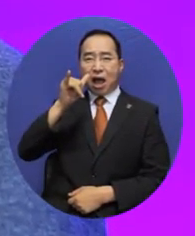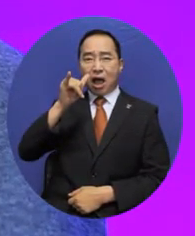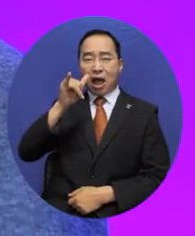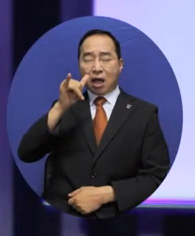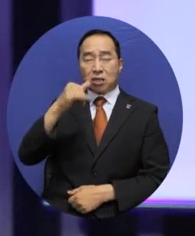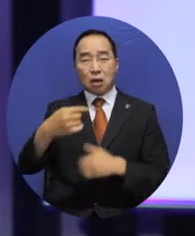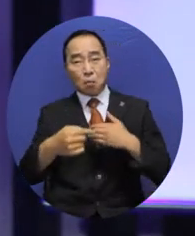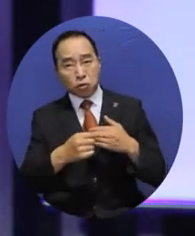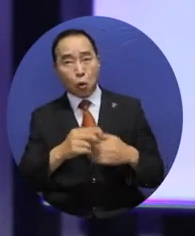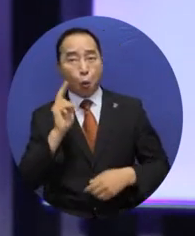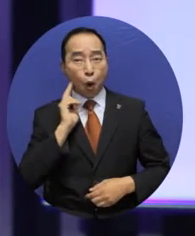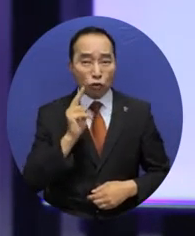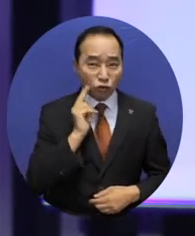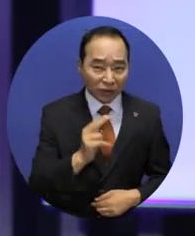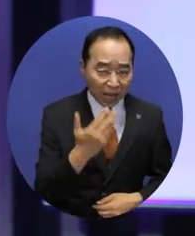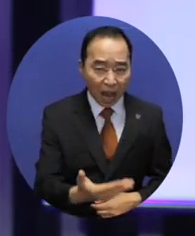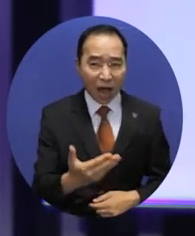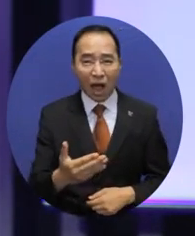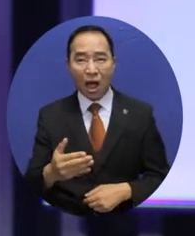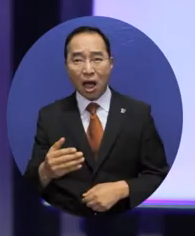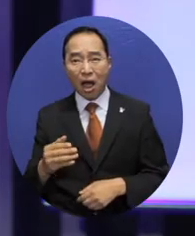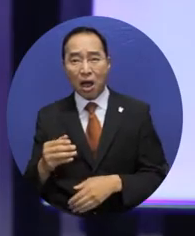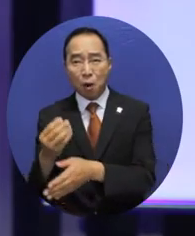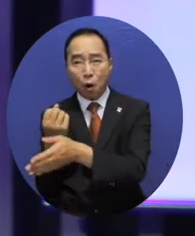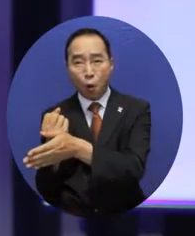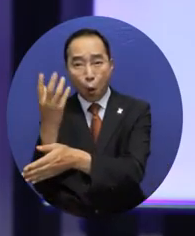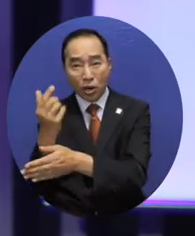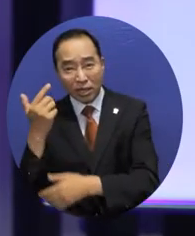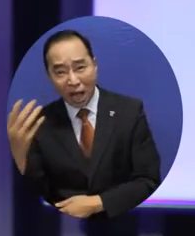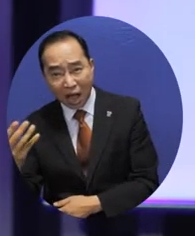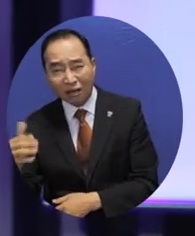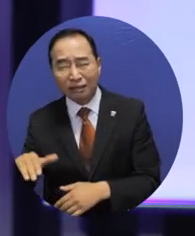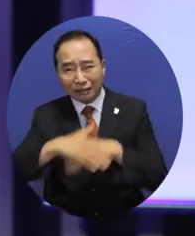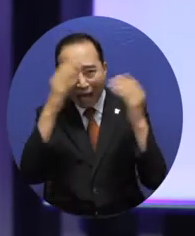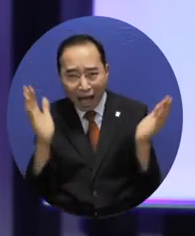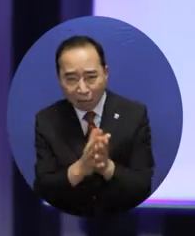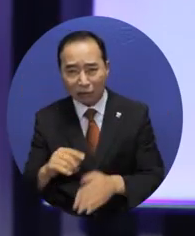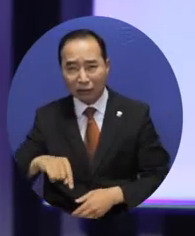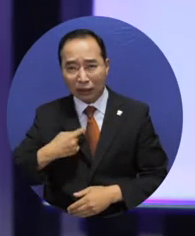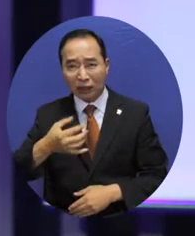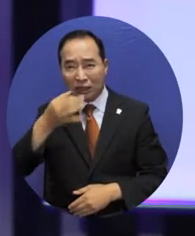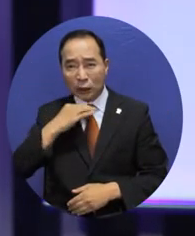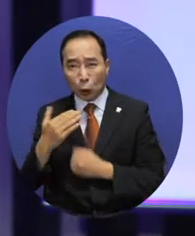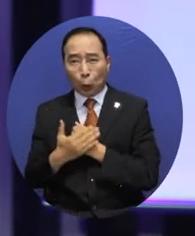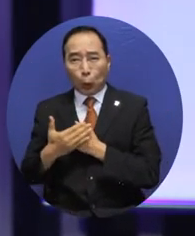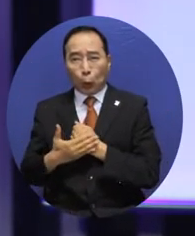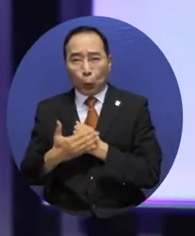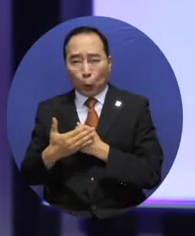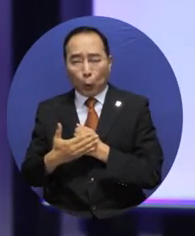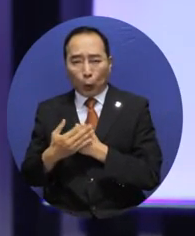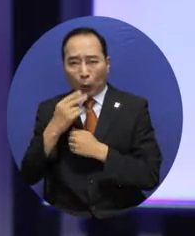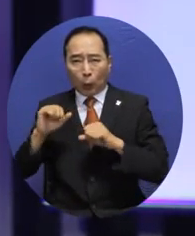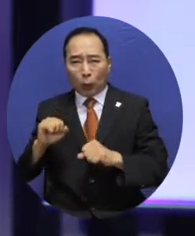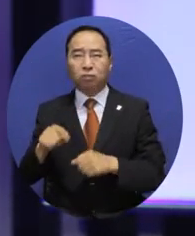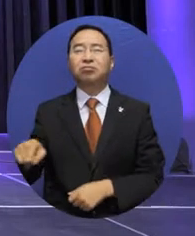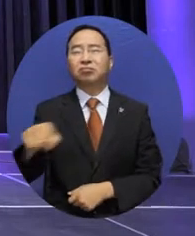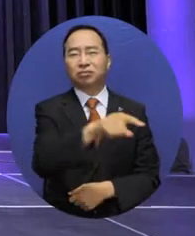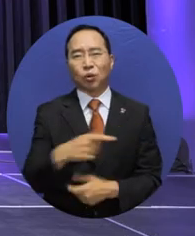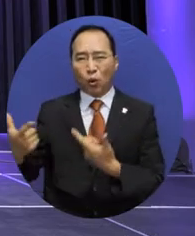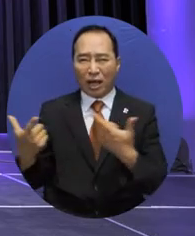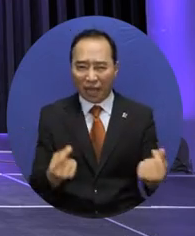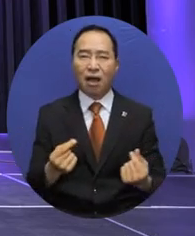모습을 했건 고래의 모습을 했건 모두가 다 이기적 유전자를 담은 생존기계에 불과하다는 것이죠. 그리고